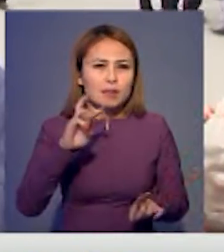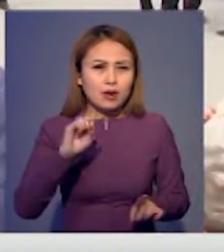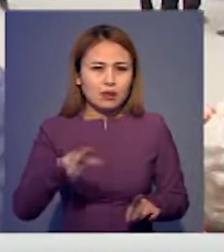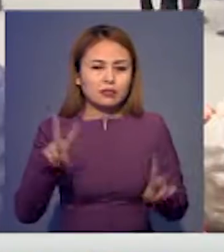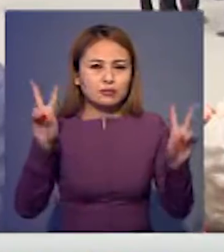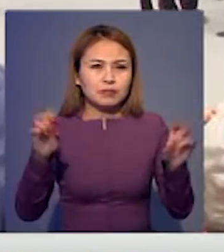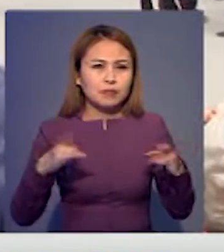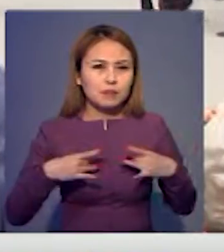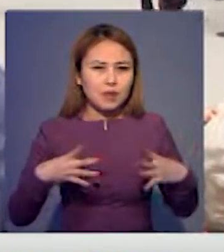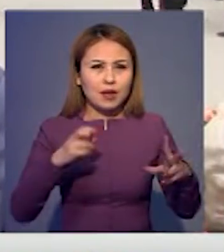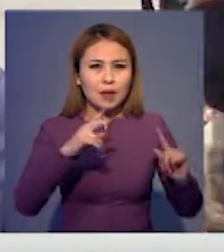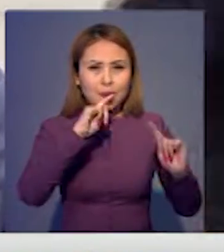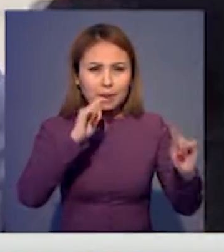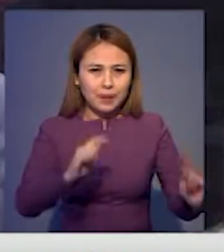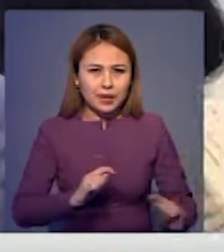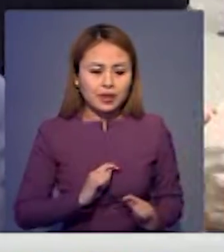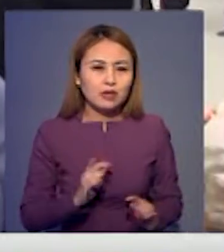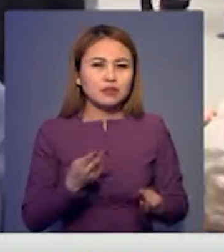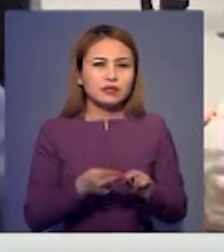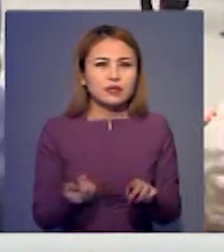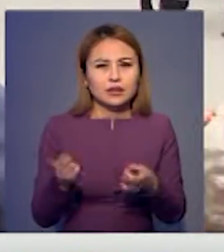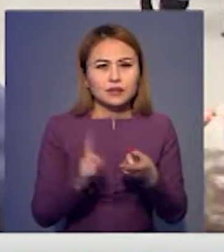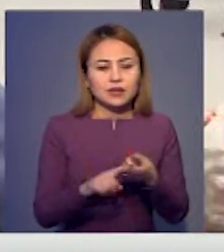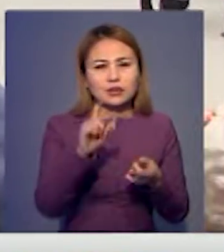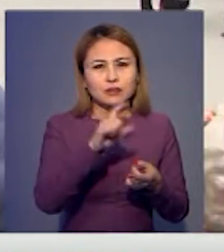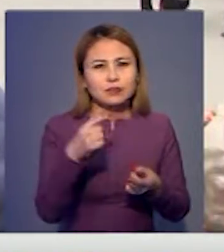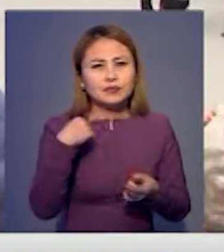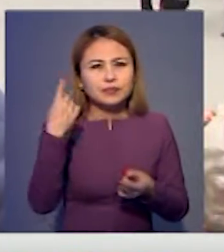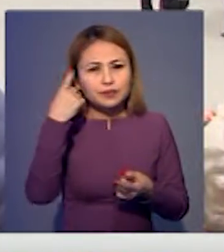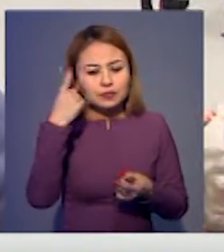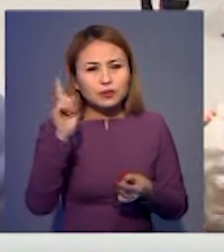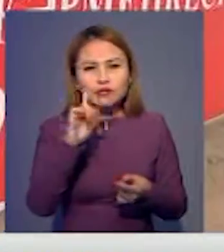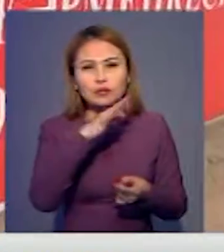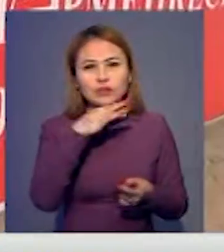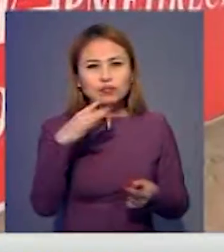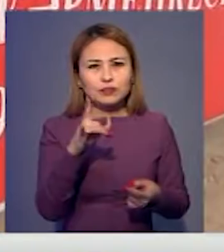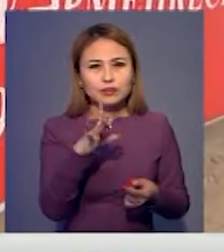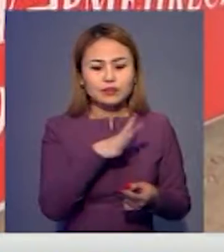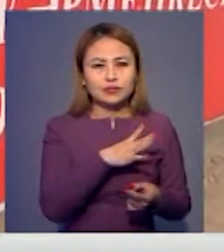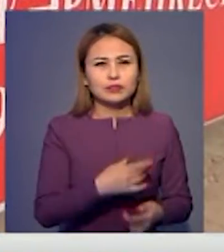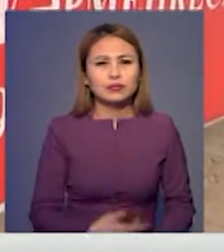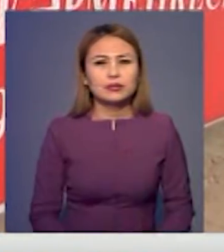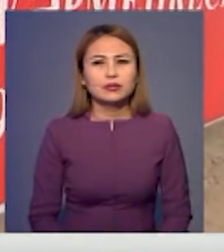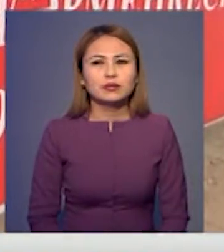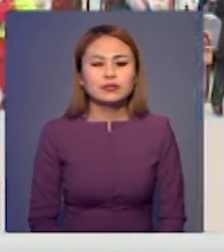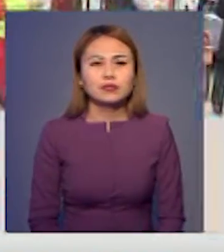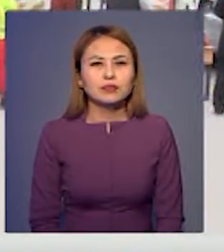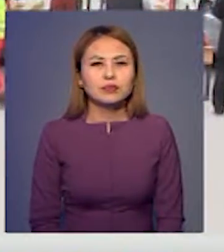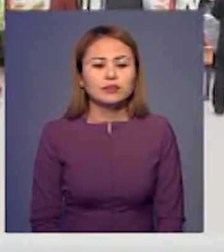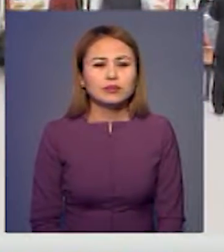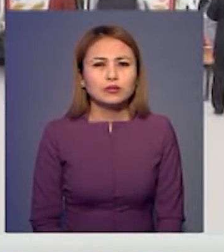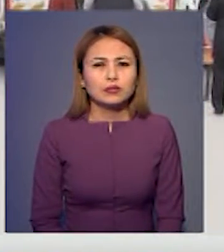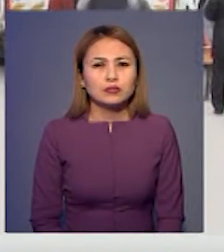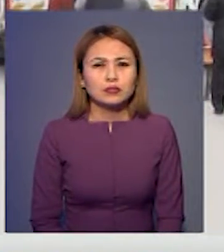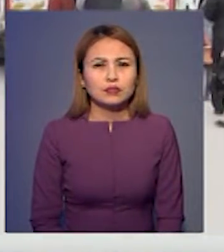ерекше бір сый болды деп ойлаймын, осы жұртшылыққа солай деп ойлаймын. Көп бола берсін деп. Сәкімі, мына